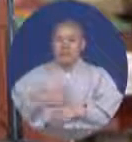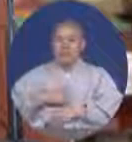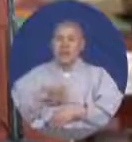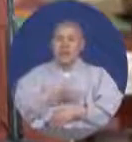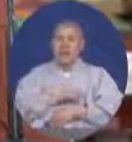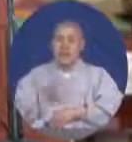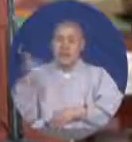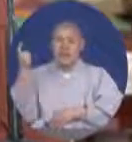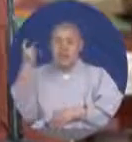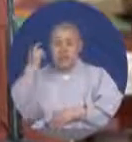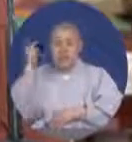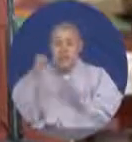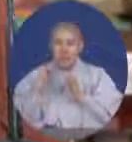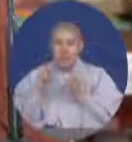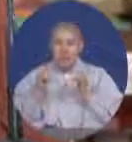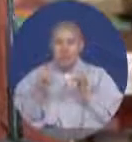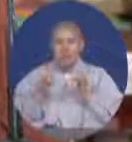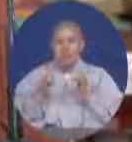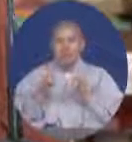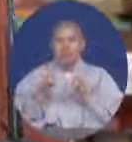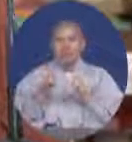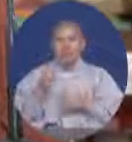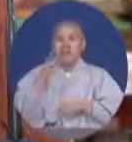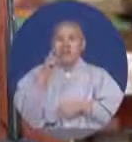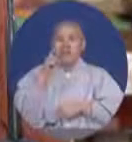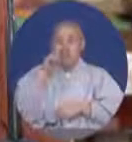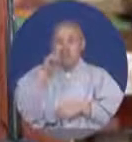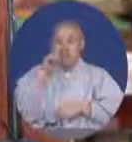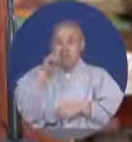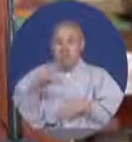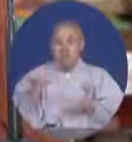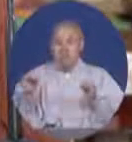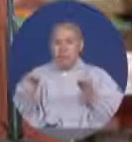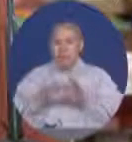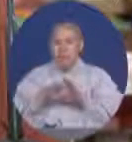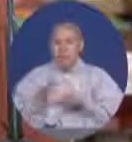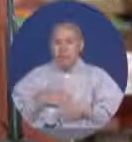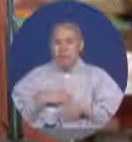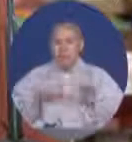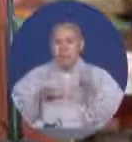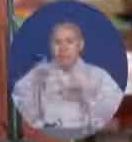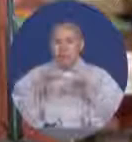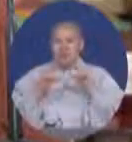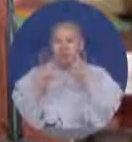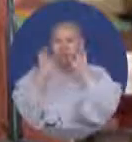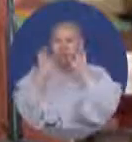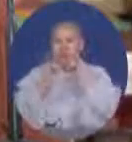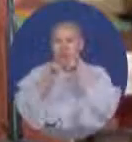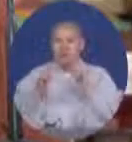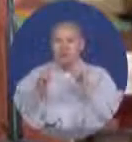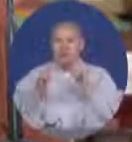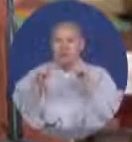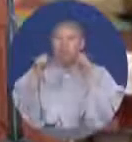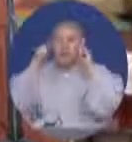듣는 이는 사막도를 면하고 견하형자 득해탈 내 모습 보는 이는 다 해탈을